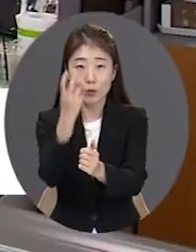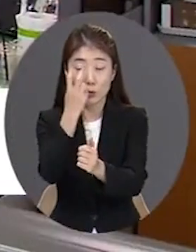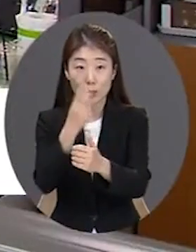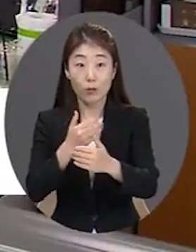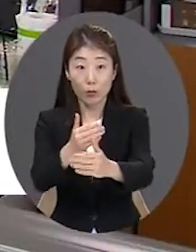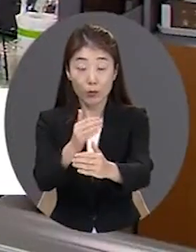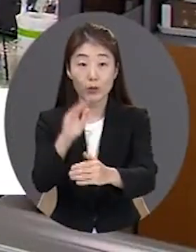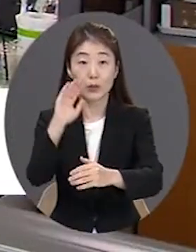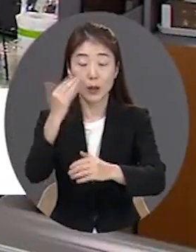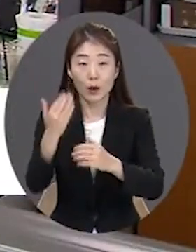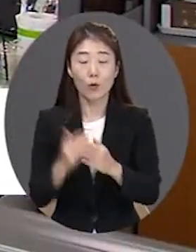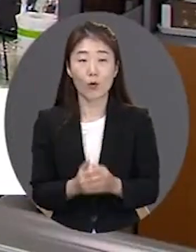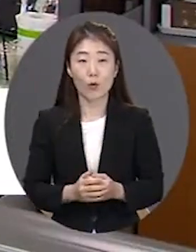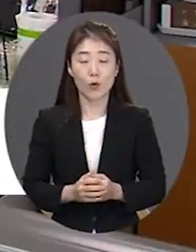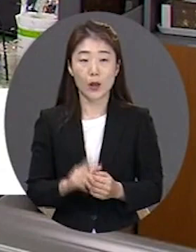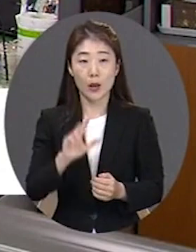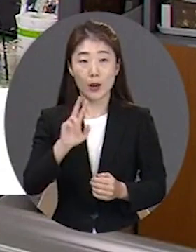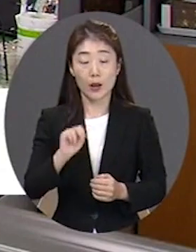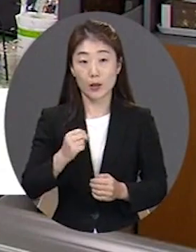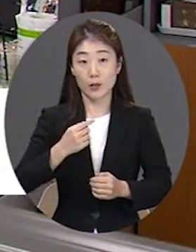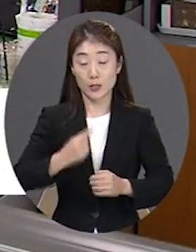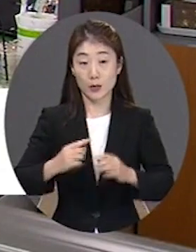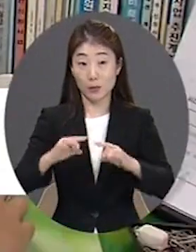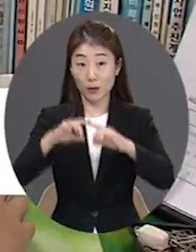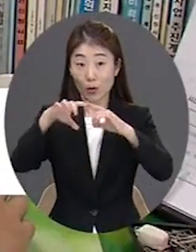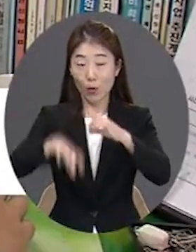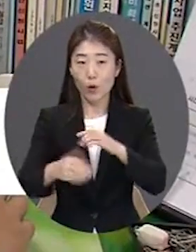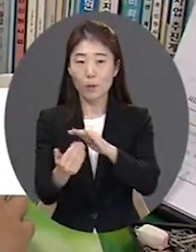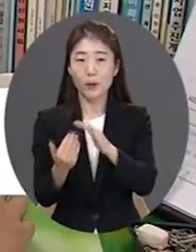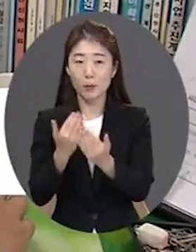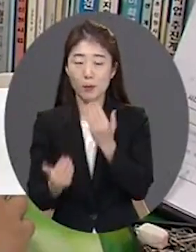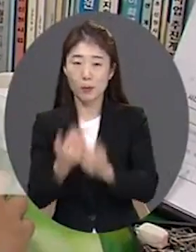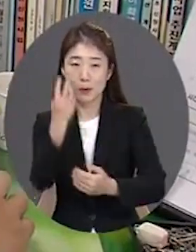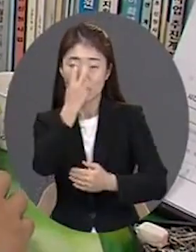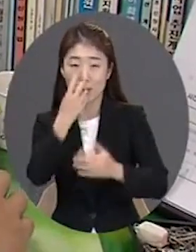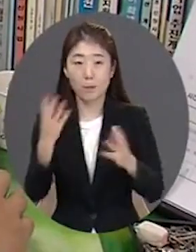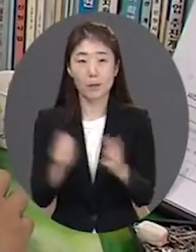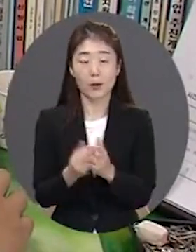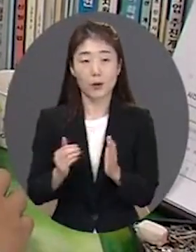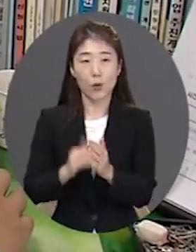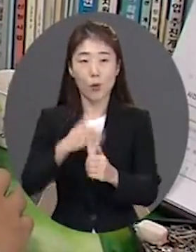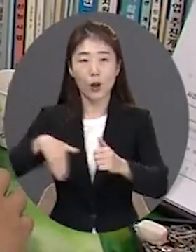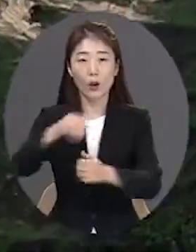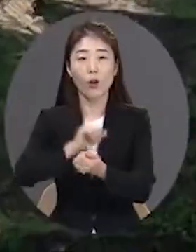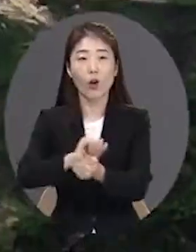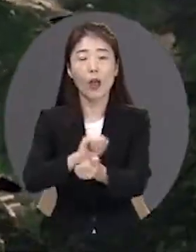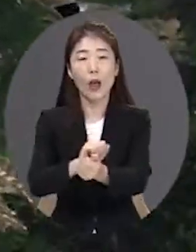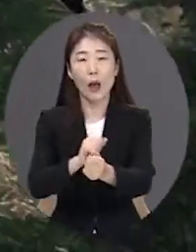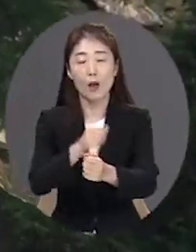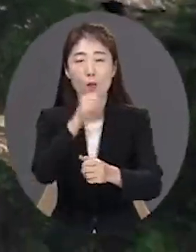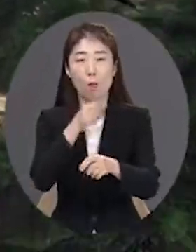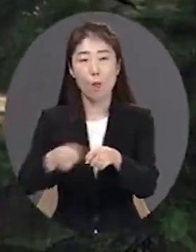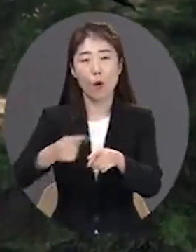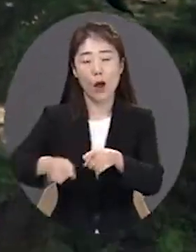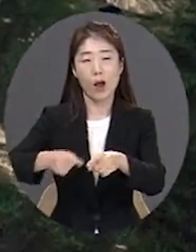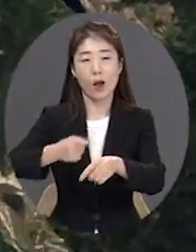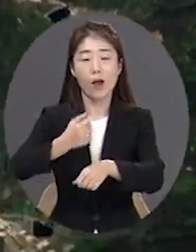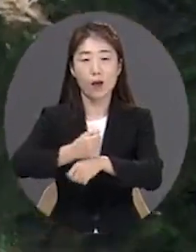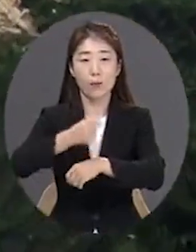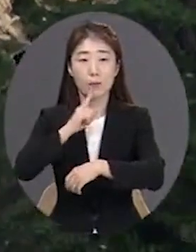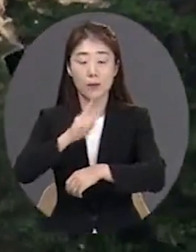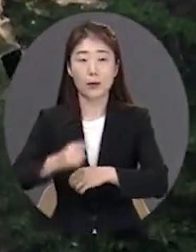LNG 발전은 예비 타당성 조사를 마치고 환경 영향 평가에 들어갈 계획입니다. 이 사업은